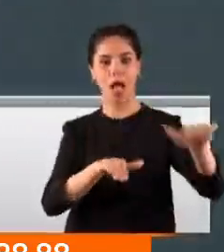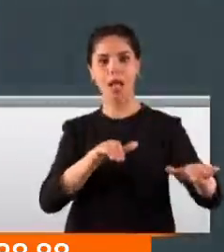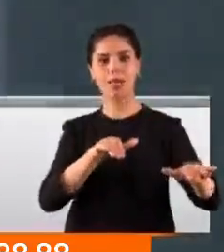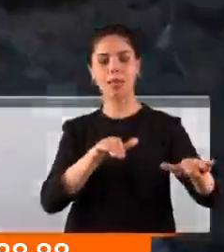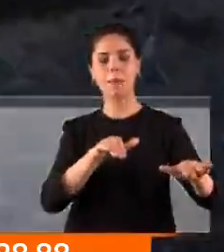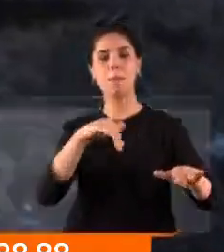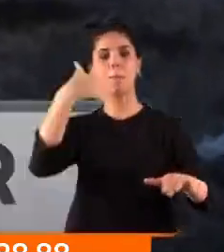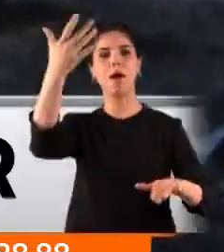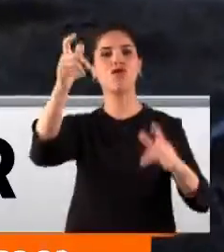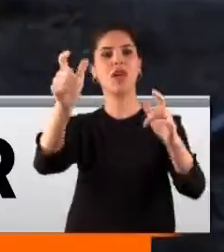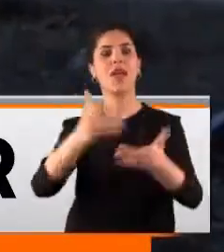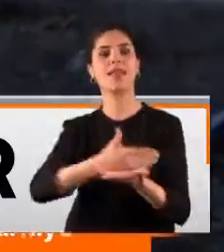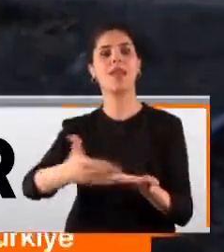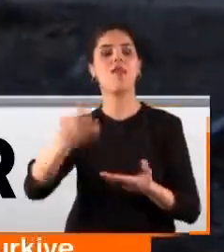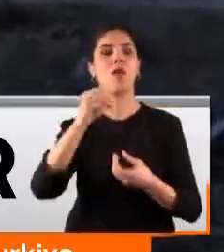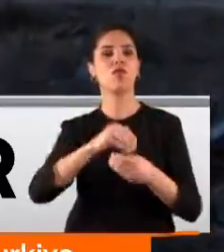yaptığını öne sürdü.